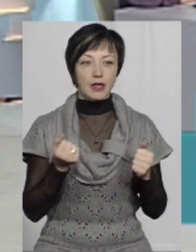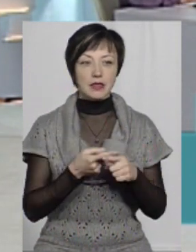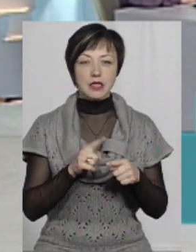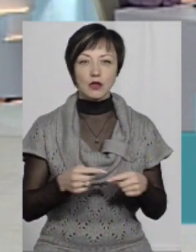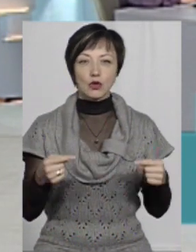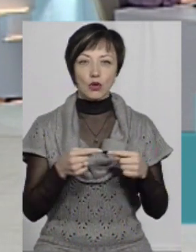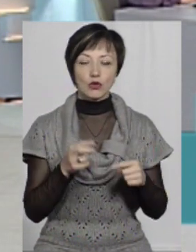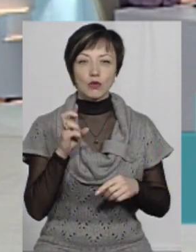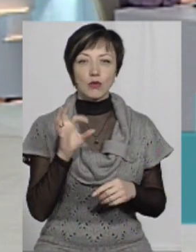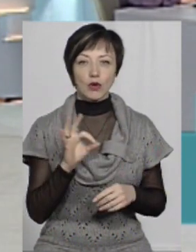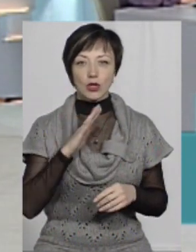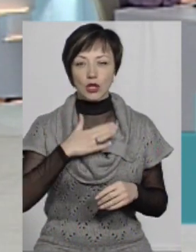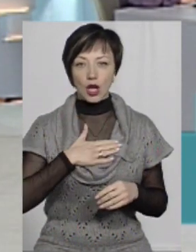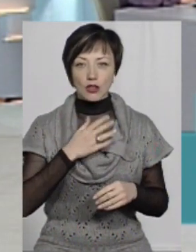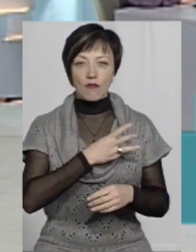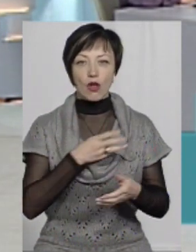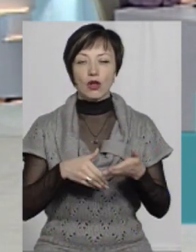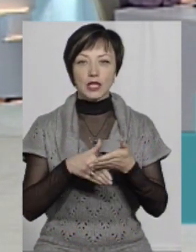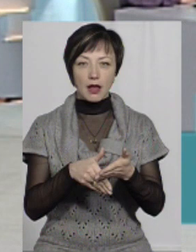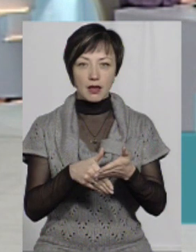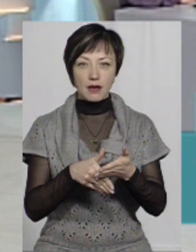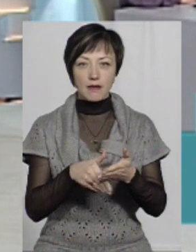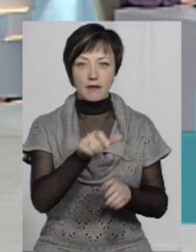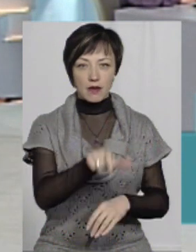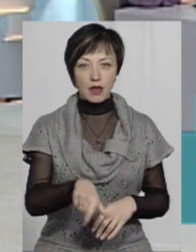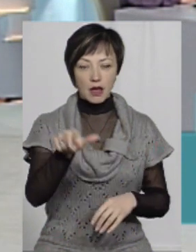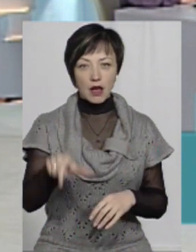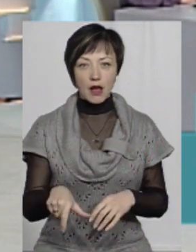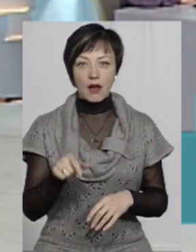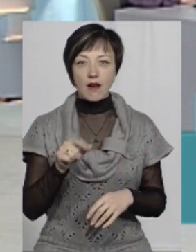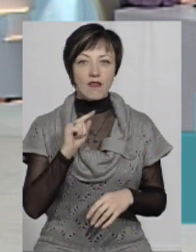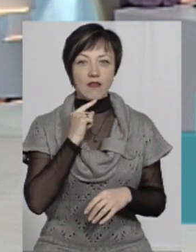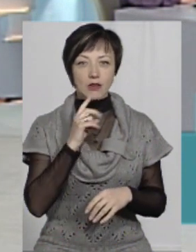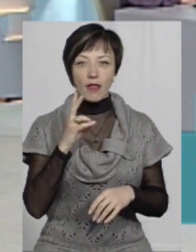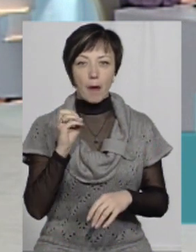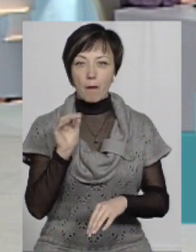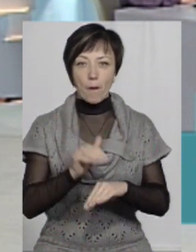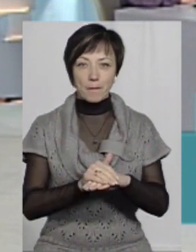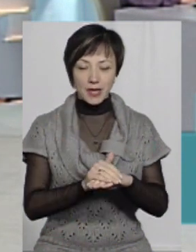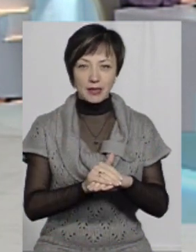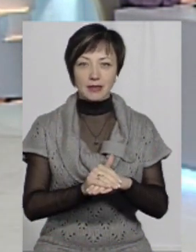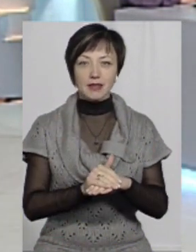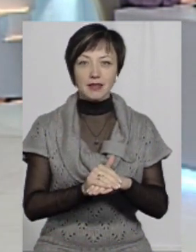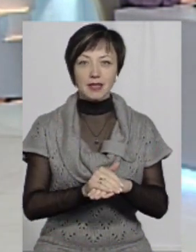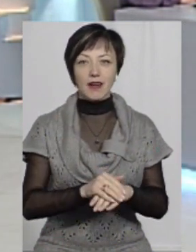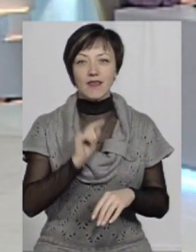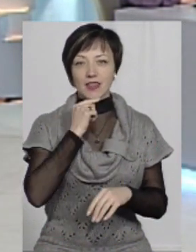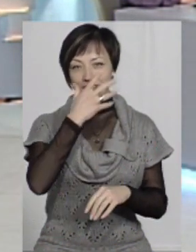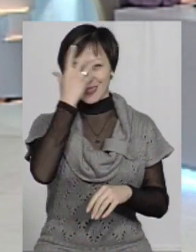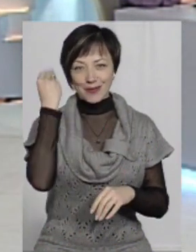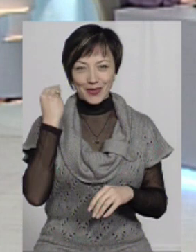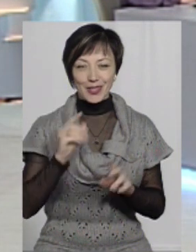це точно, тому що наших волонтерів... Ну, важко не помітити, важко